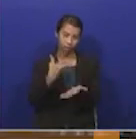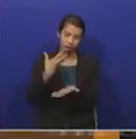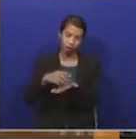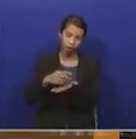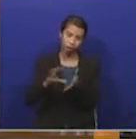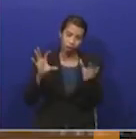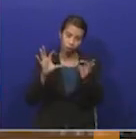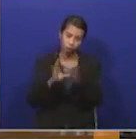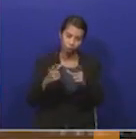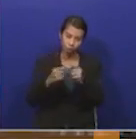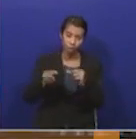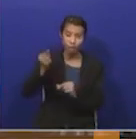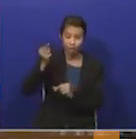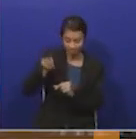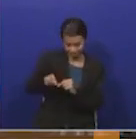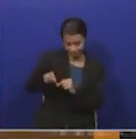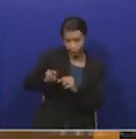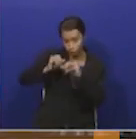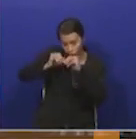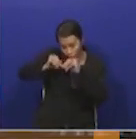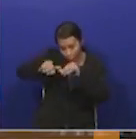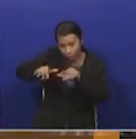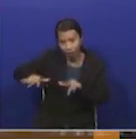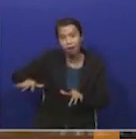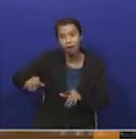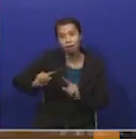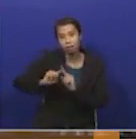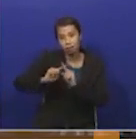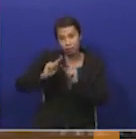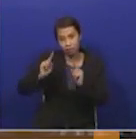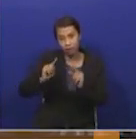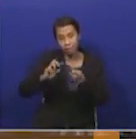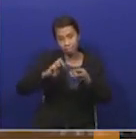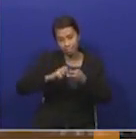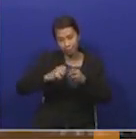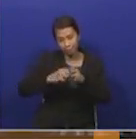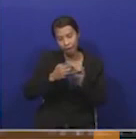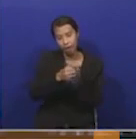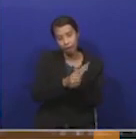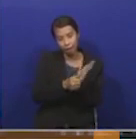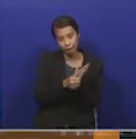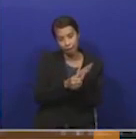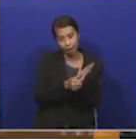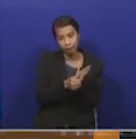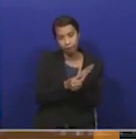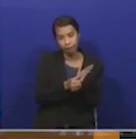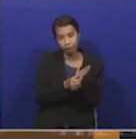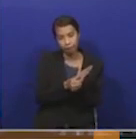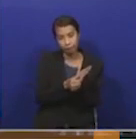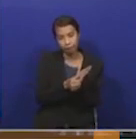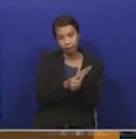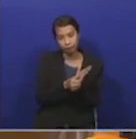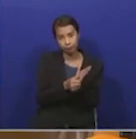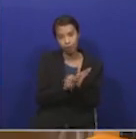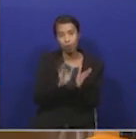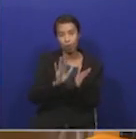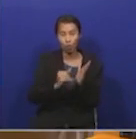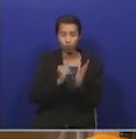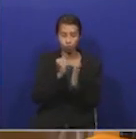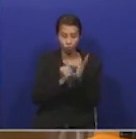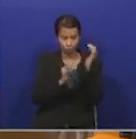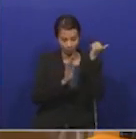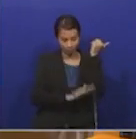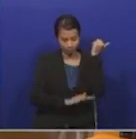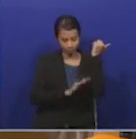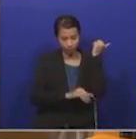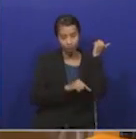ร่ความจริงที่ถูกต้องในการแก้ปัญหาในจังหวัดชายแดนภาค